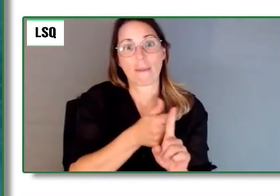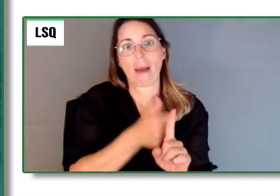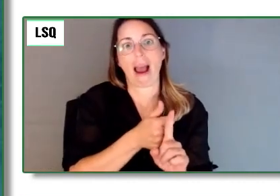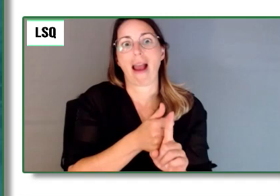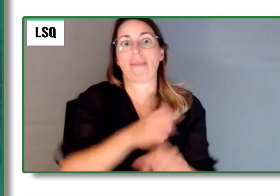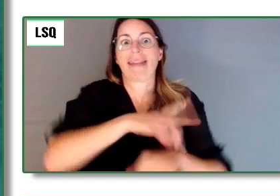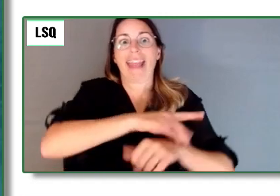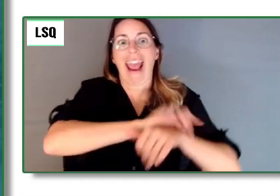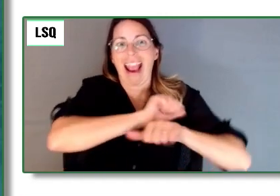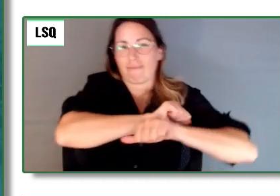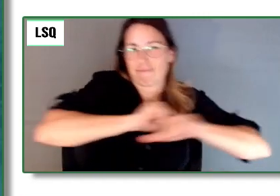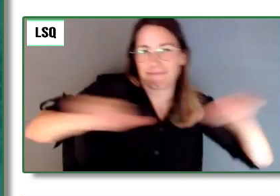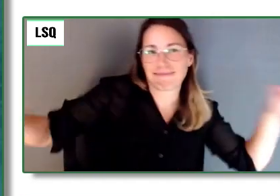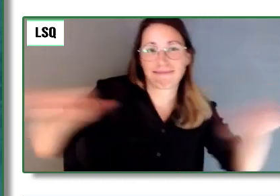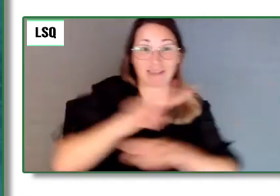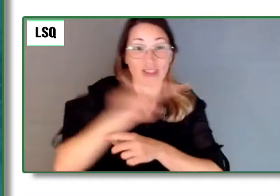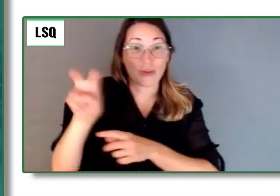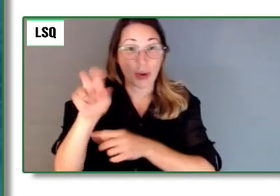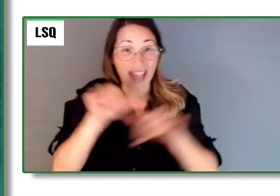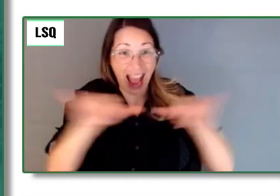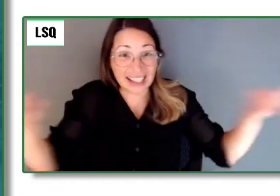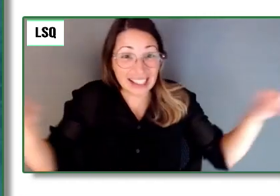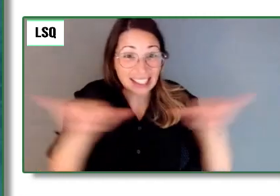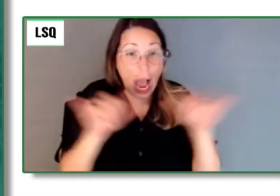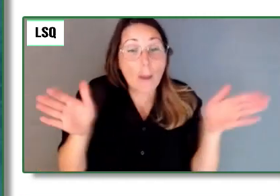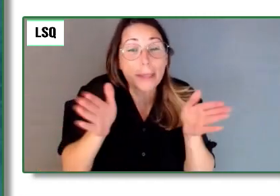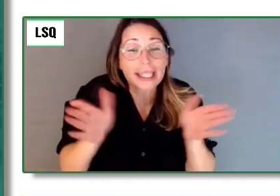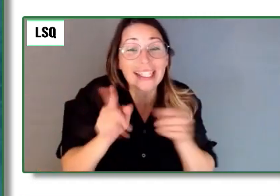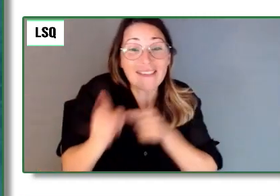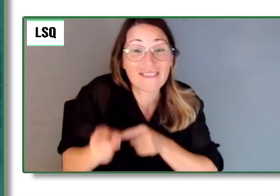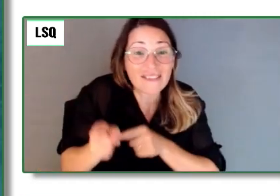nous avons replantés, 80 acres des